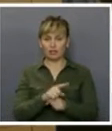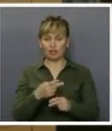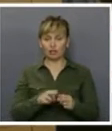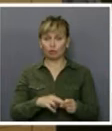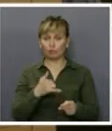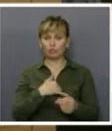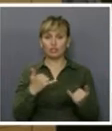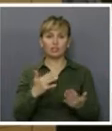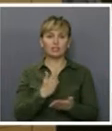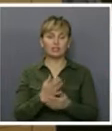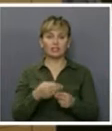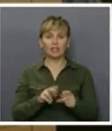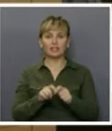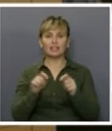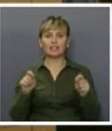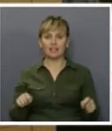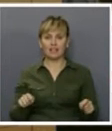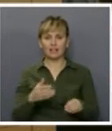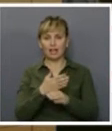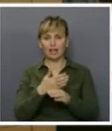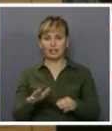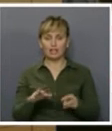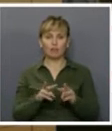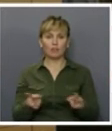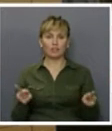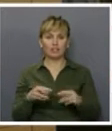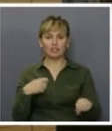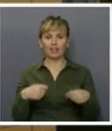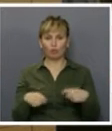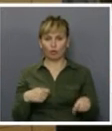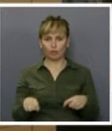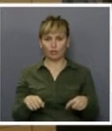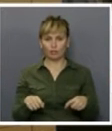преследуем, это создание отдельного министерства торговли.